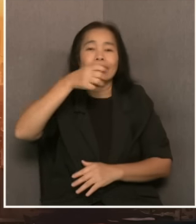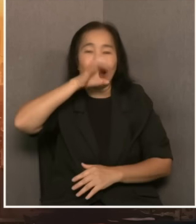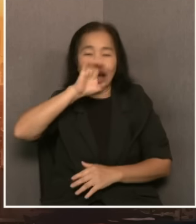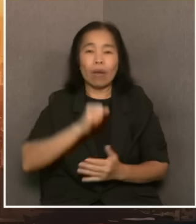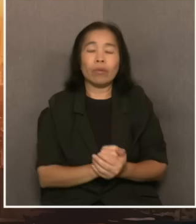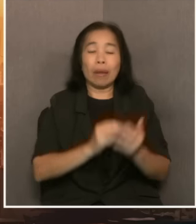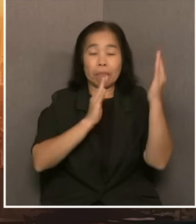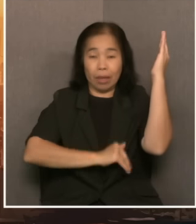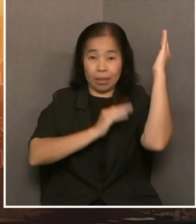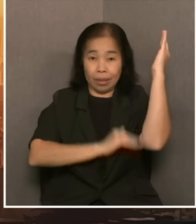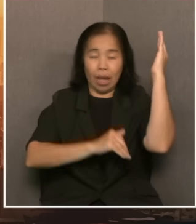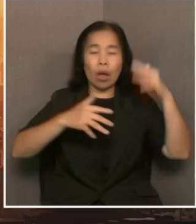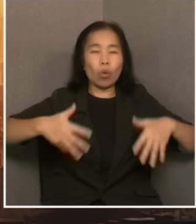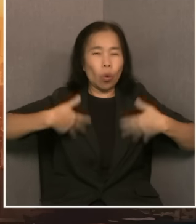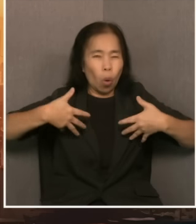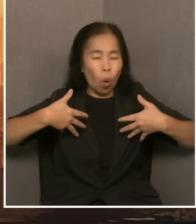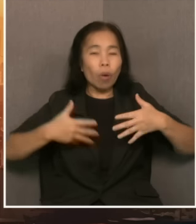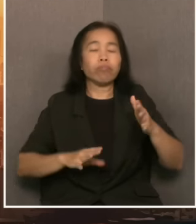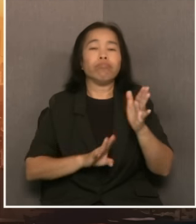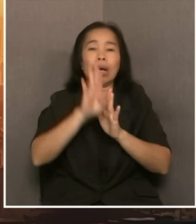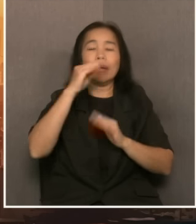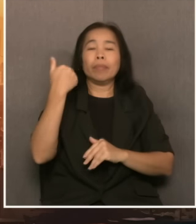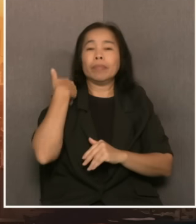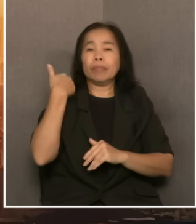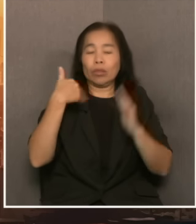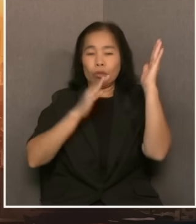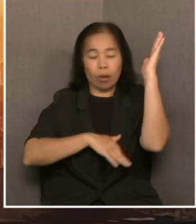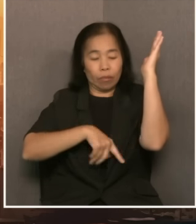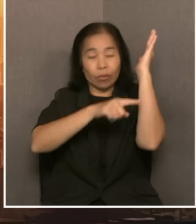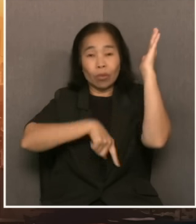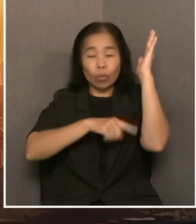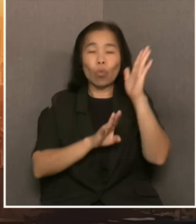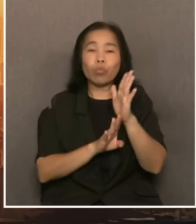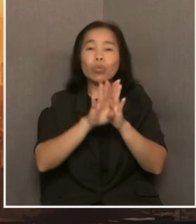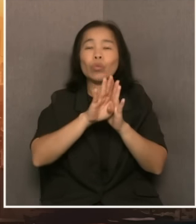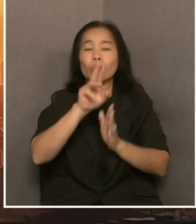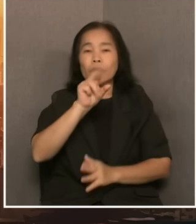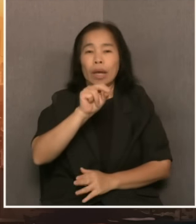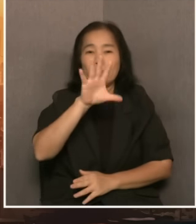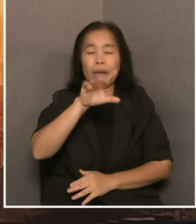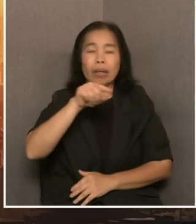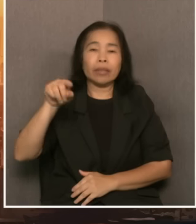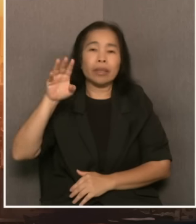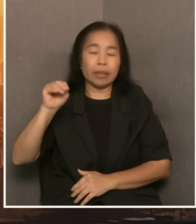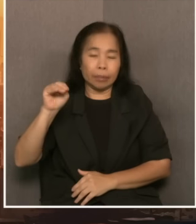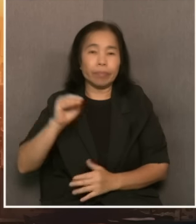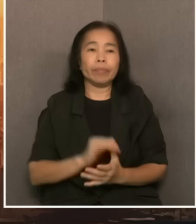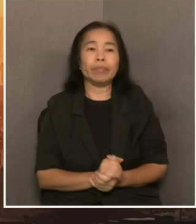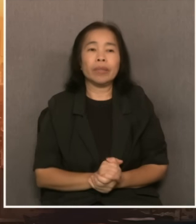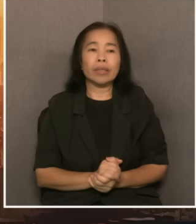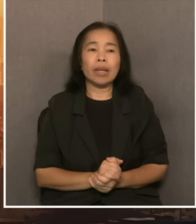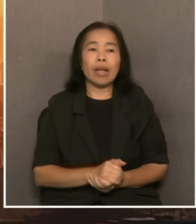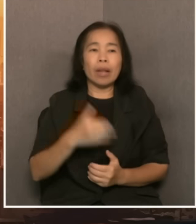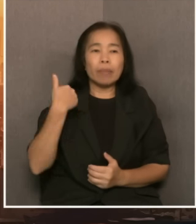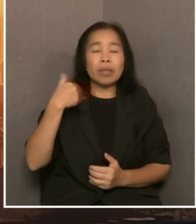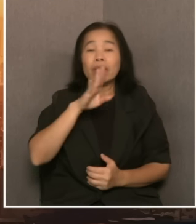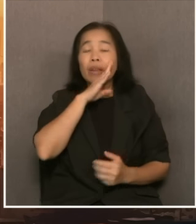จะมีอากาศร้อนถึงร้อนจัดบริเวณภาคใต้ฝั่งตะวันออกอุณหภูมิสูงสุด35-40องศาคาด